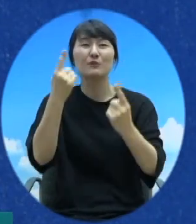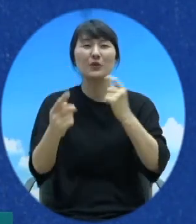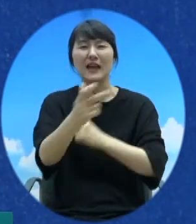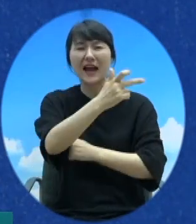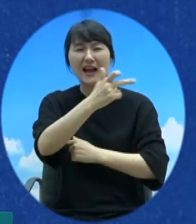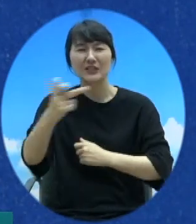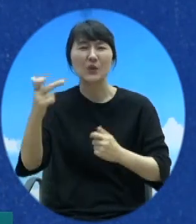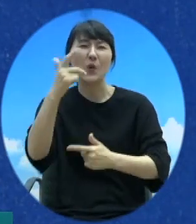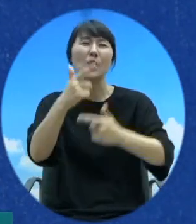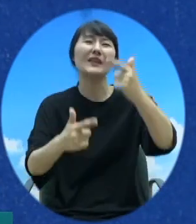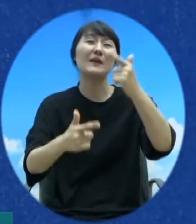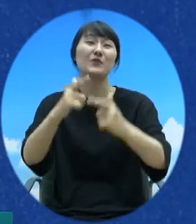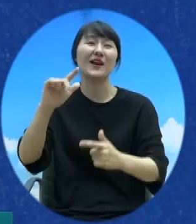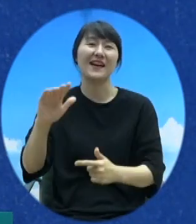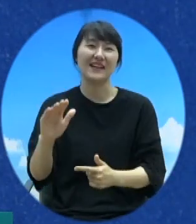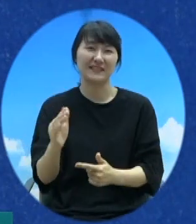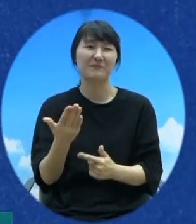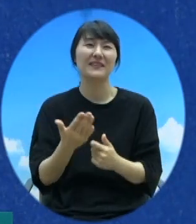나무가 되더라.